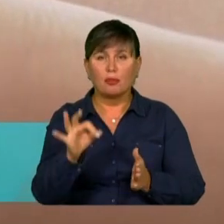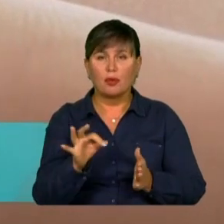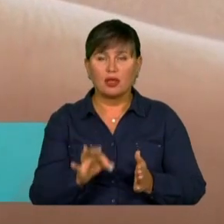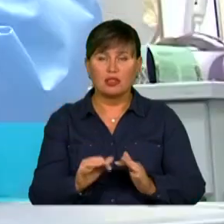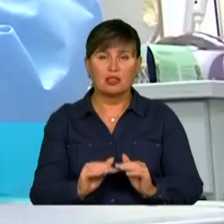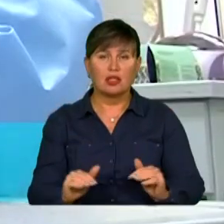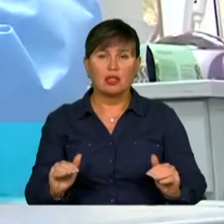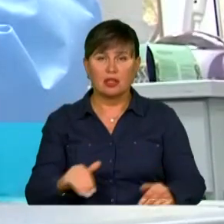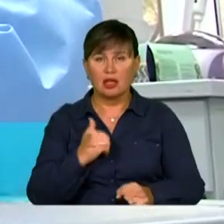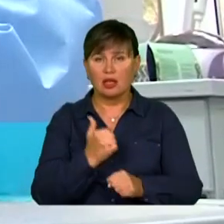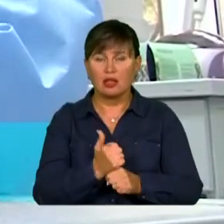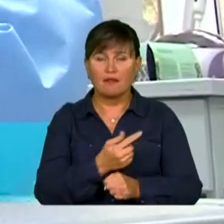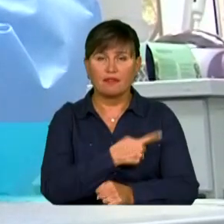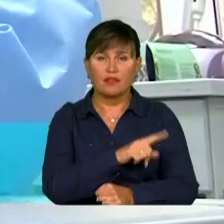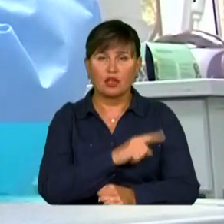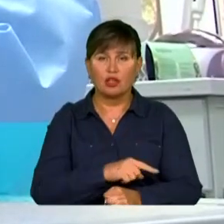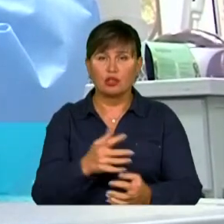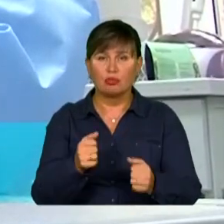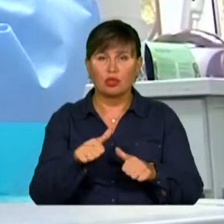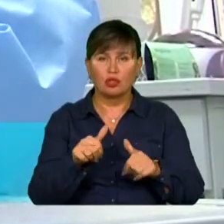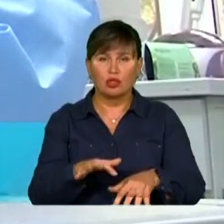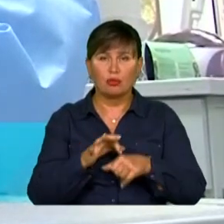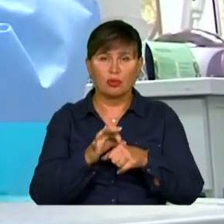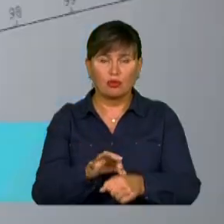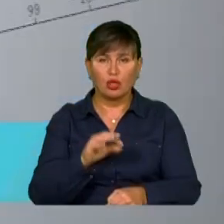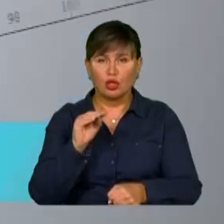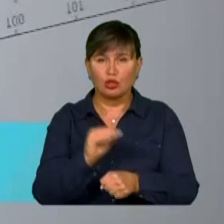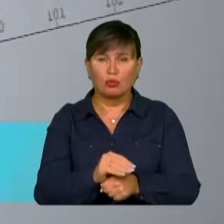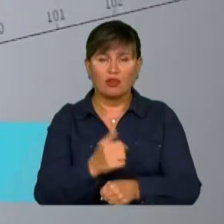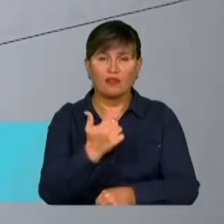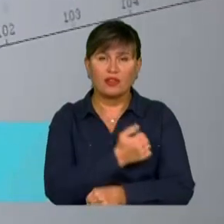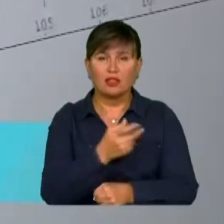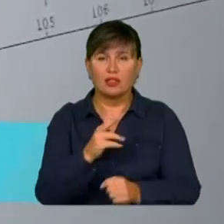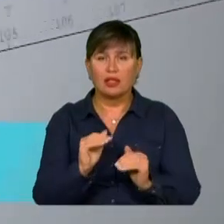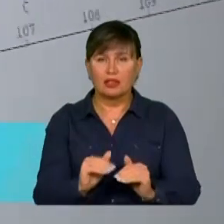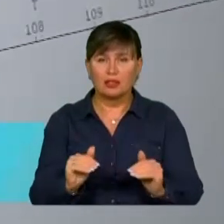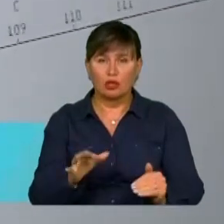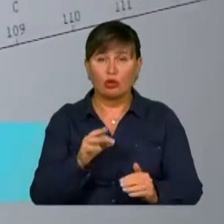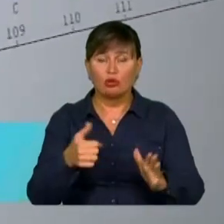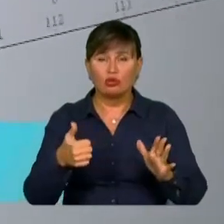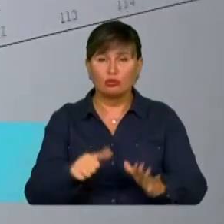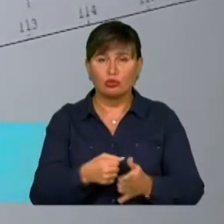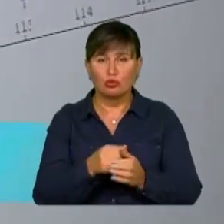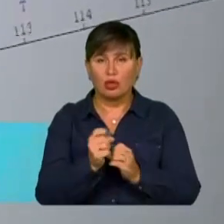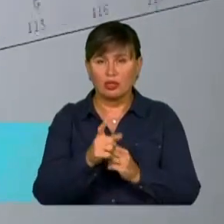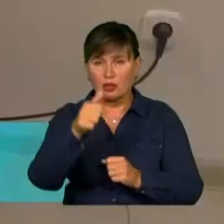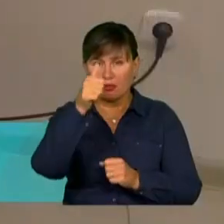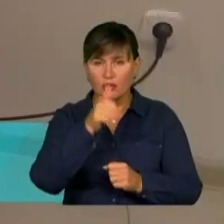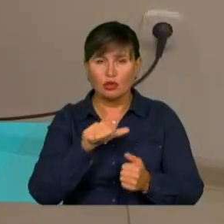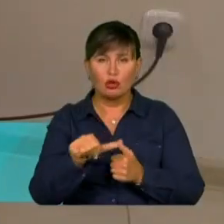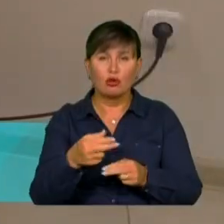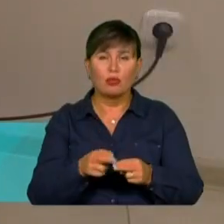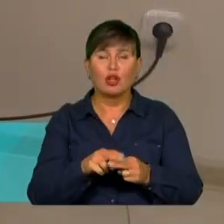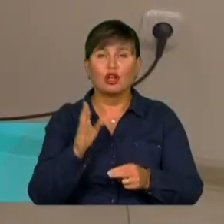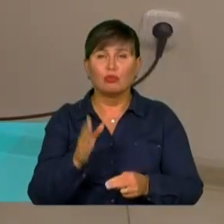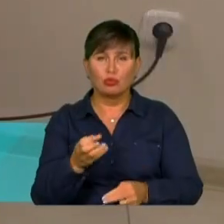них – дети. Главный санврач страны принял решение о проведении дополнительной вакцинации для младенцев от полугода до 11 месяцев. Помимо этого